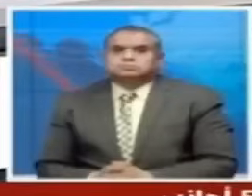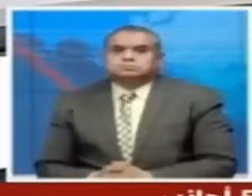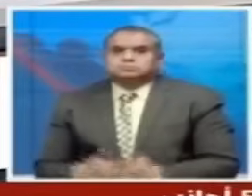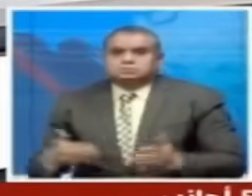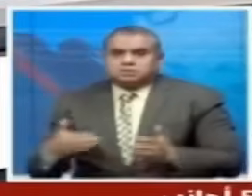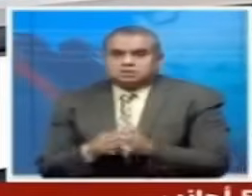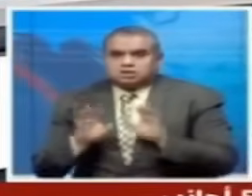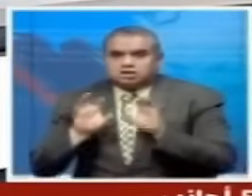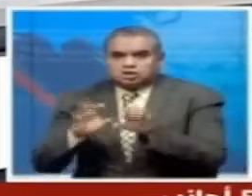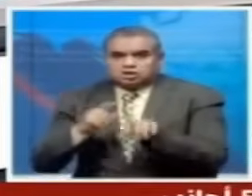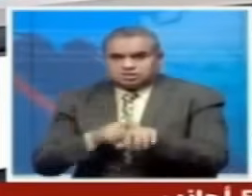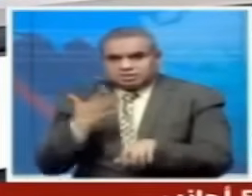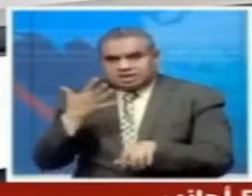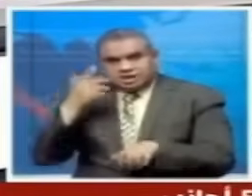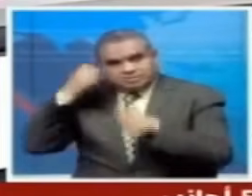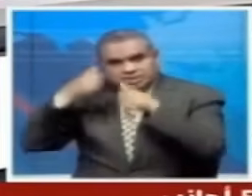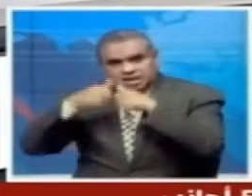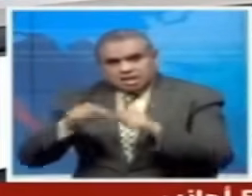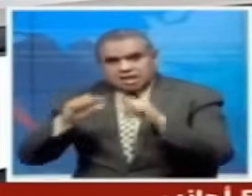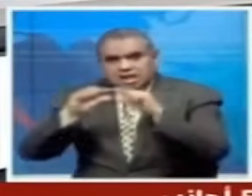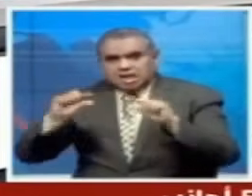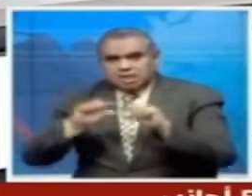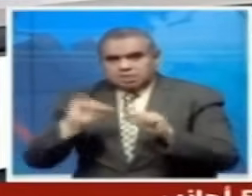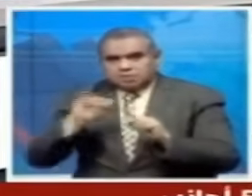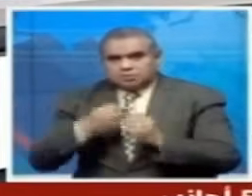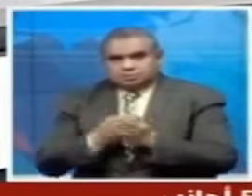نهاية الخامسة وهذا تذكير بأهم العناوين.